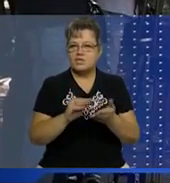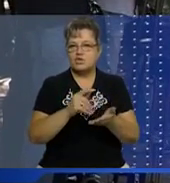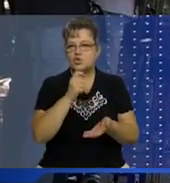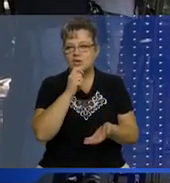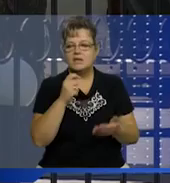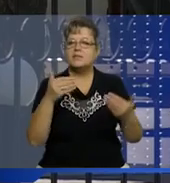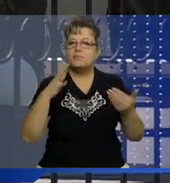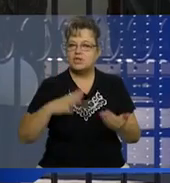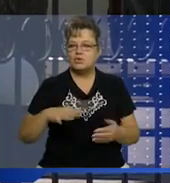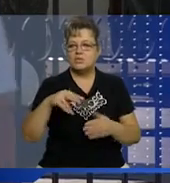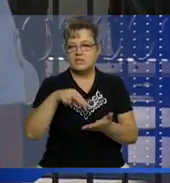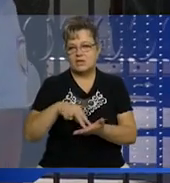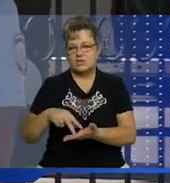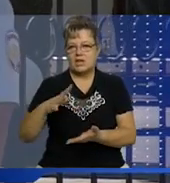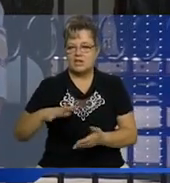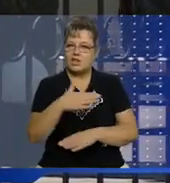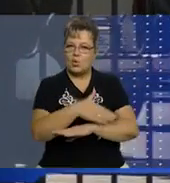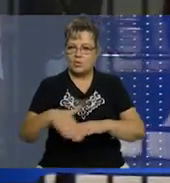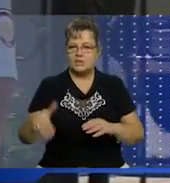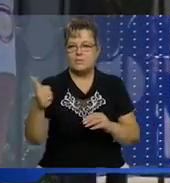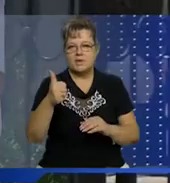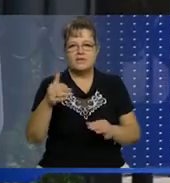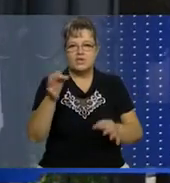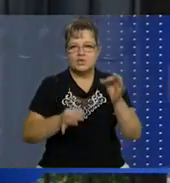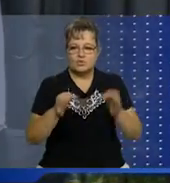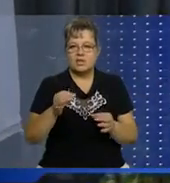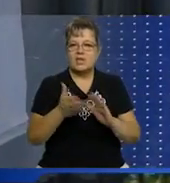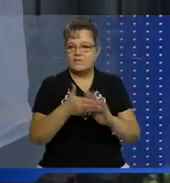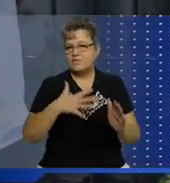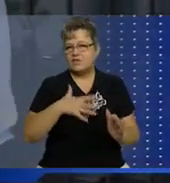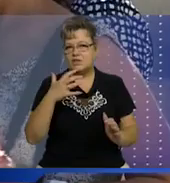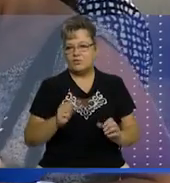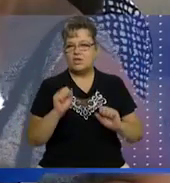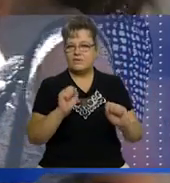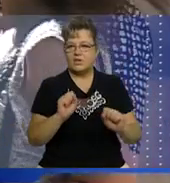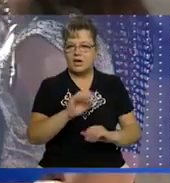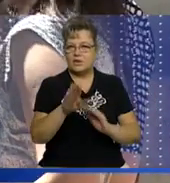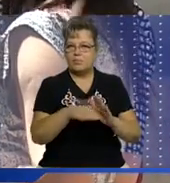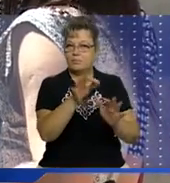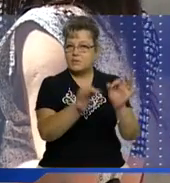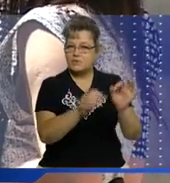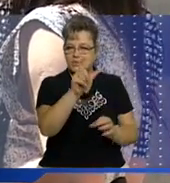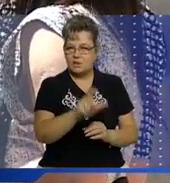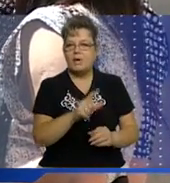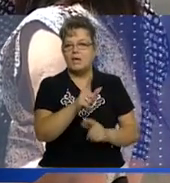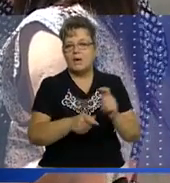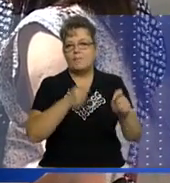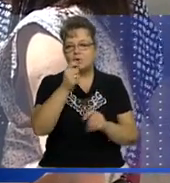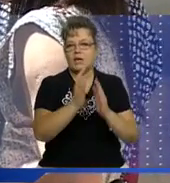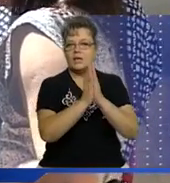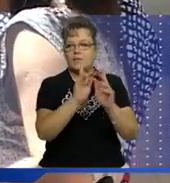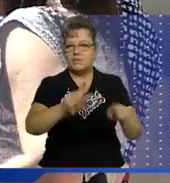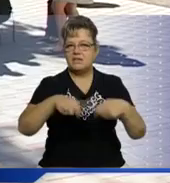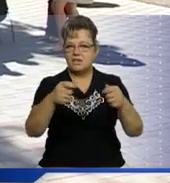организаций вместе с журналистами пришлось ожидать на улице. Место первого слушания сразу вызвало недовольство адвокатов подсудимой. Защитники